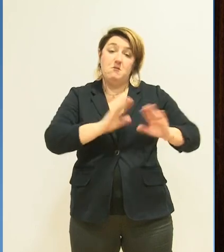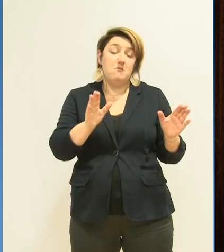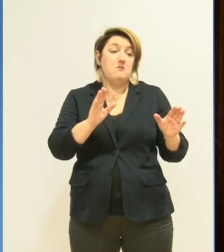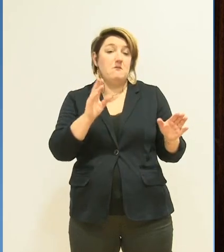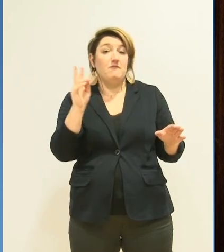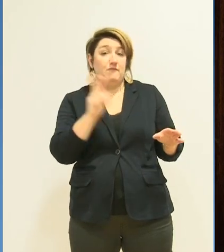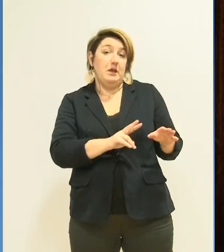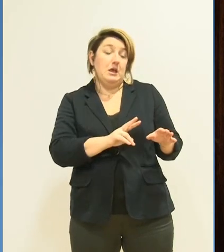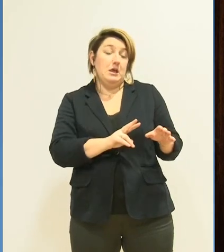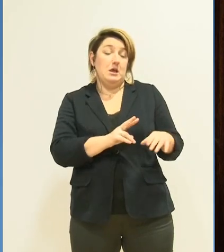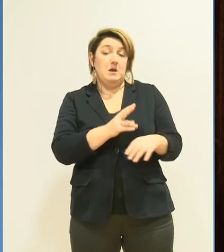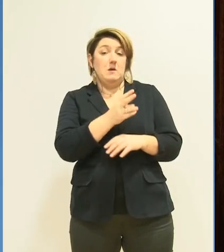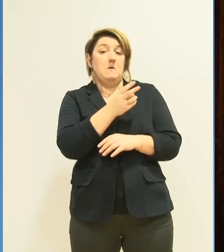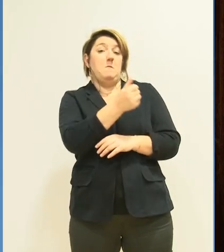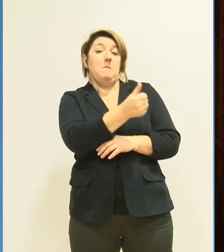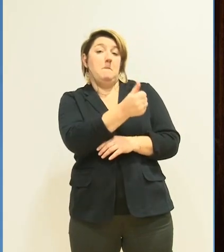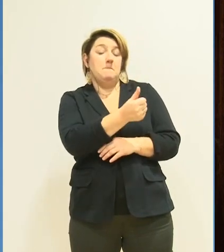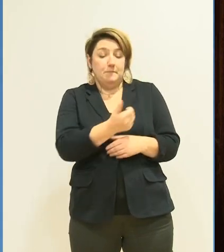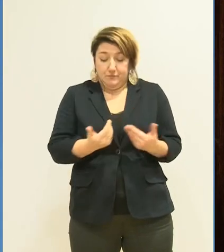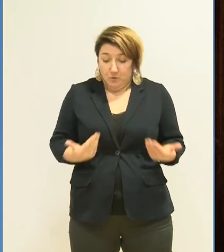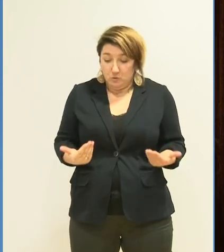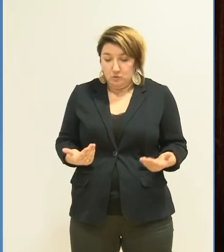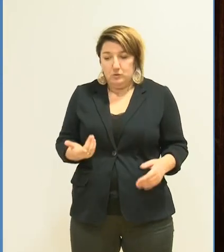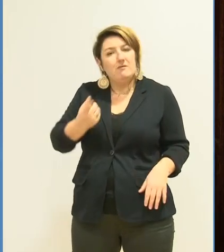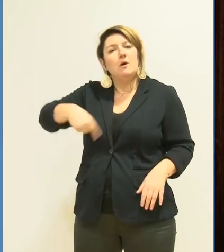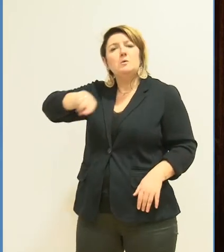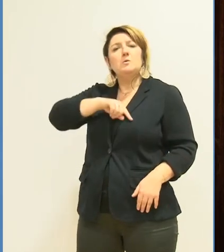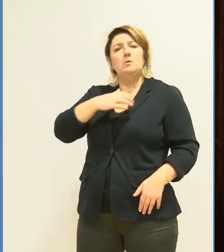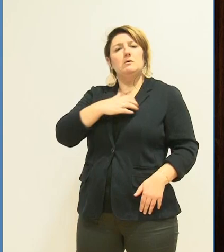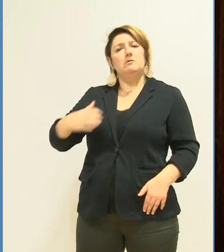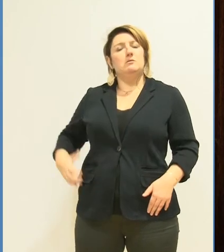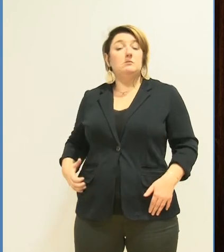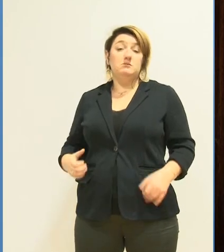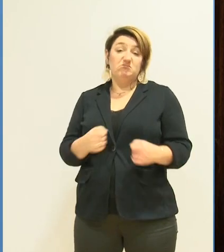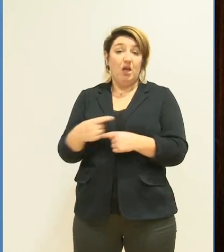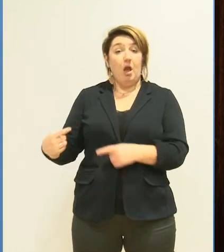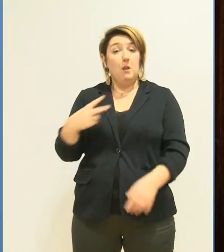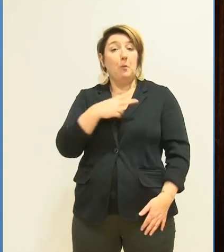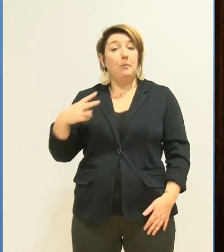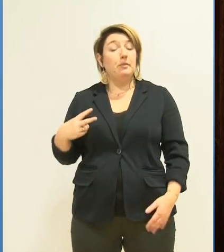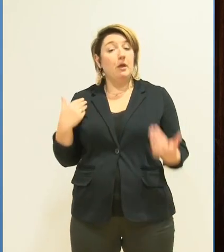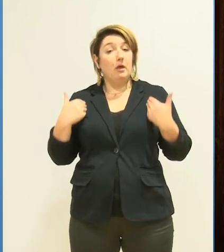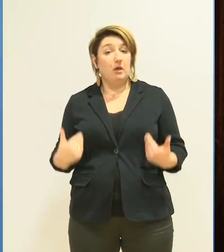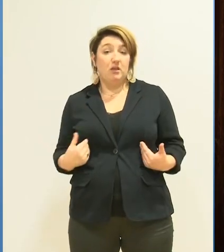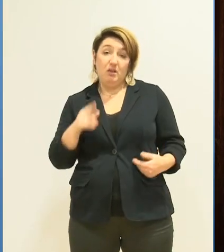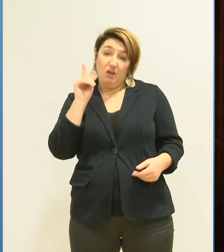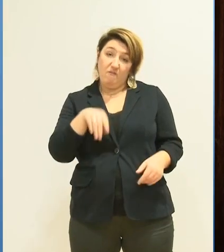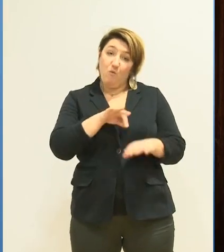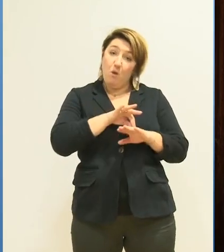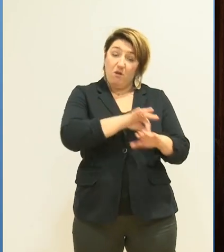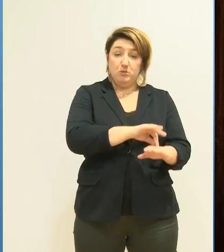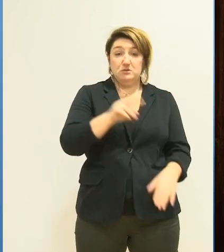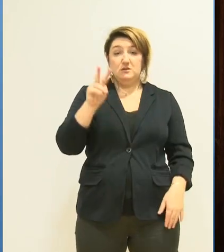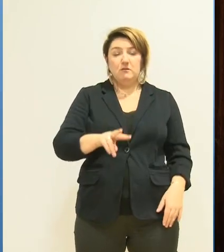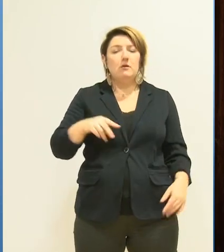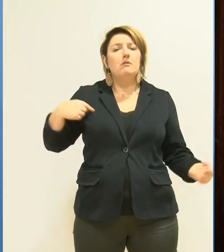doit aujourd'hui on se doit en tant que propriétaire des lieux de l'accompagner on l'a fait